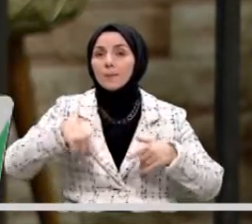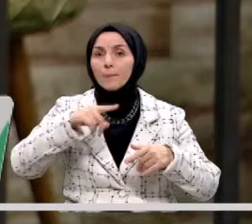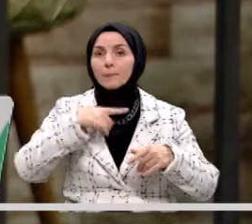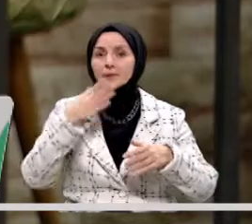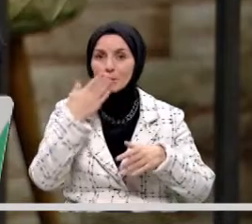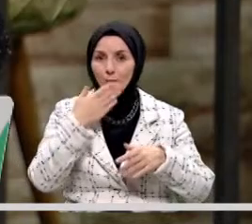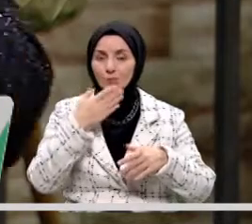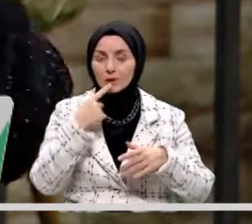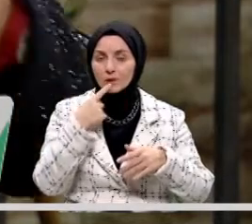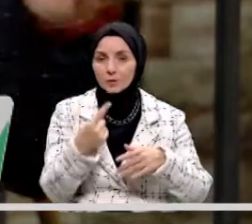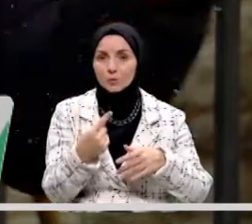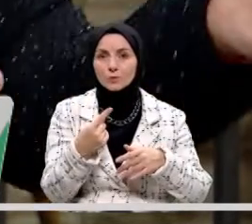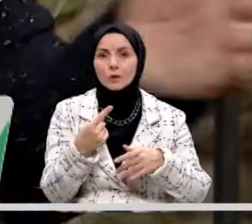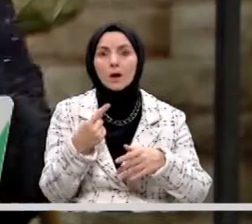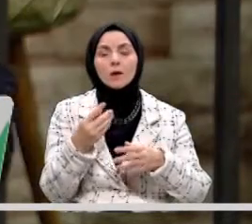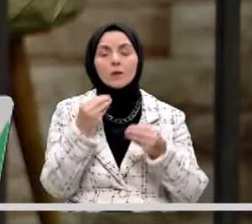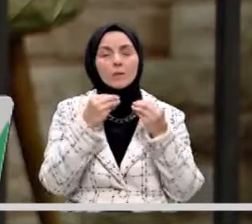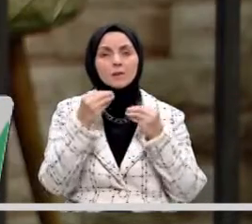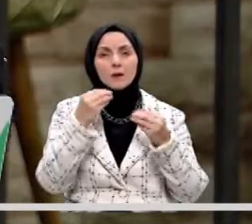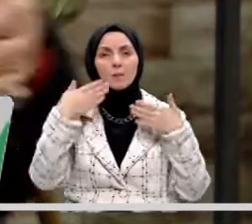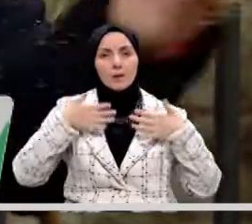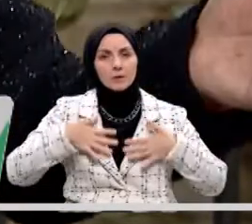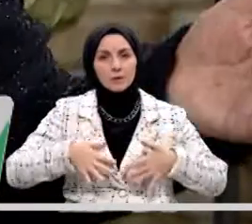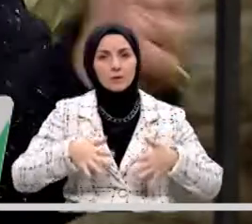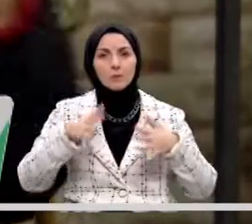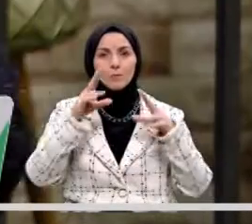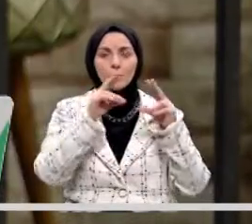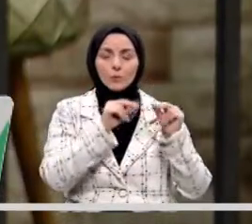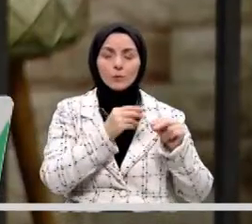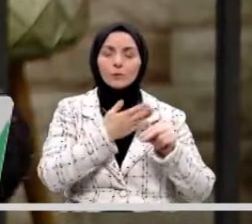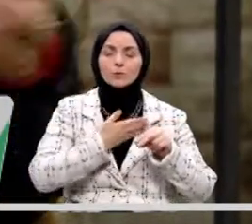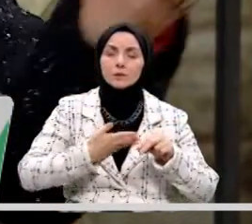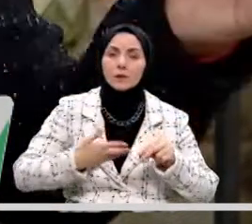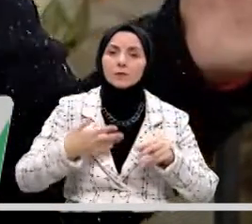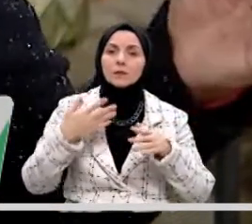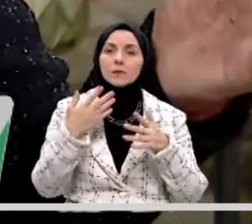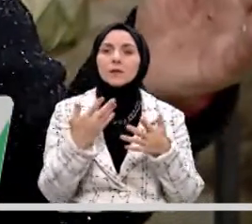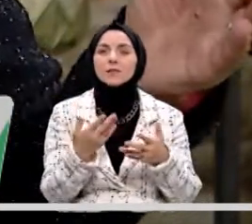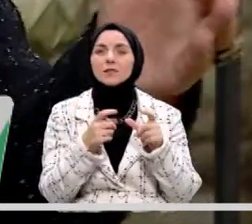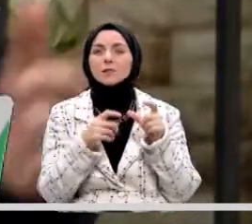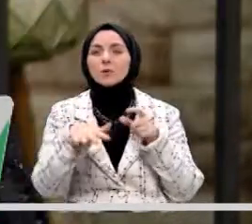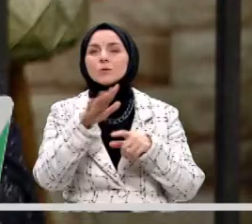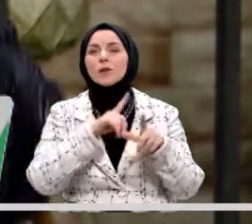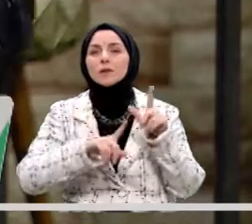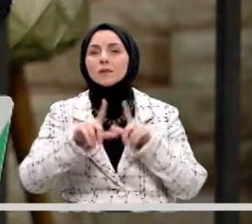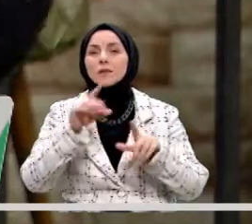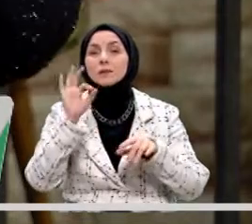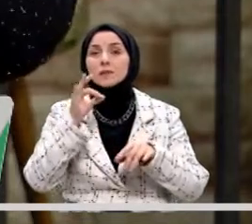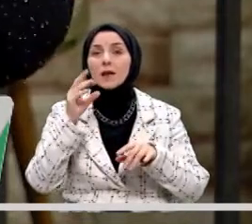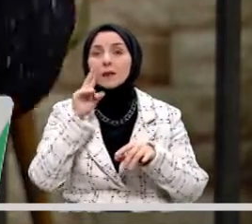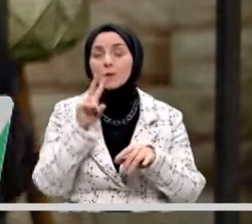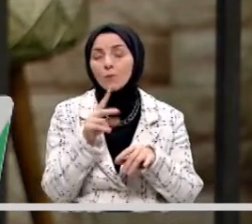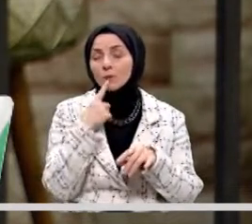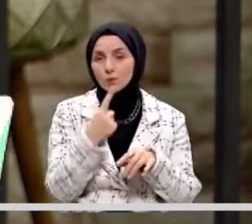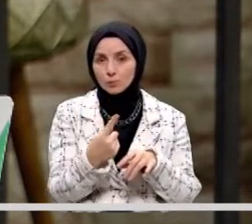fiziksel ihtiyaçlar beslenme giyme uyku duygusal işler Sevgi güven ait olma sosyal ihtiyaçlar neler görmek filan diyoruz ya bu noktalar Biz Eğer